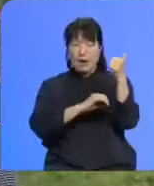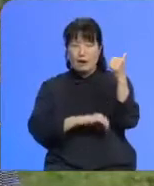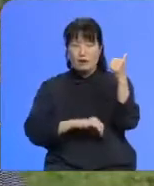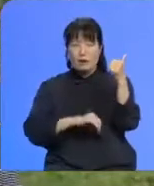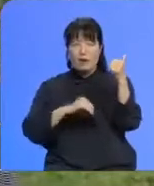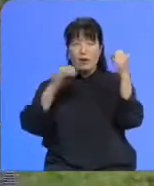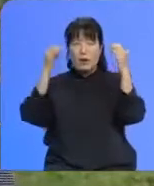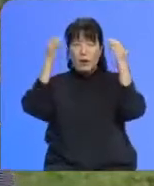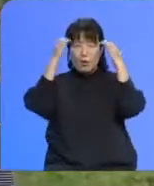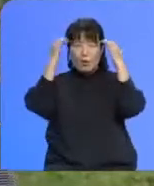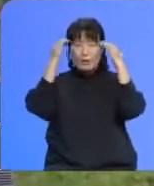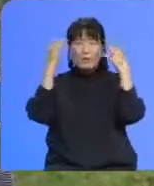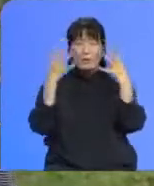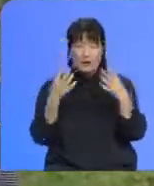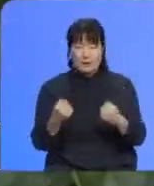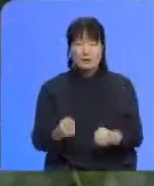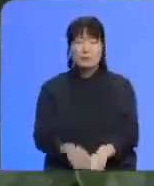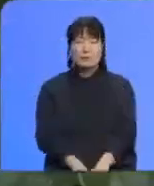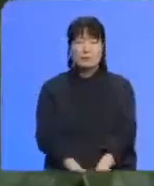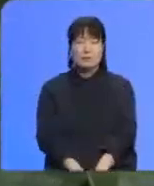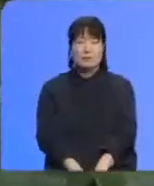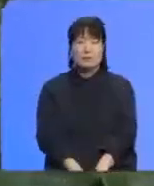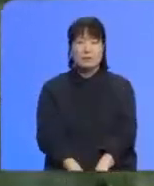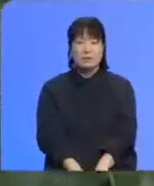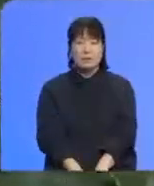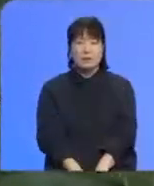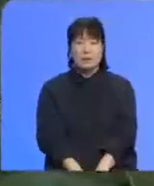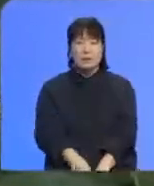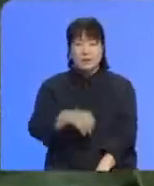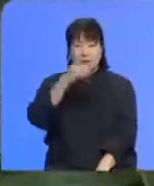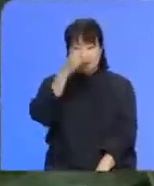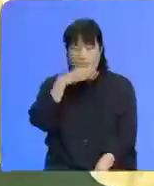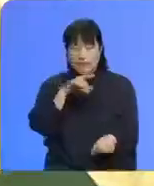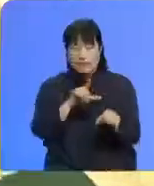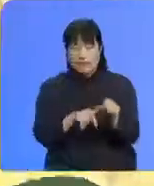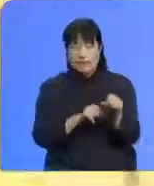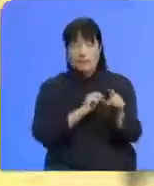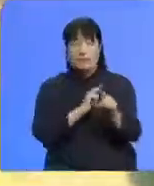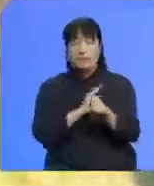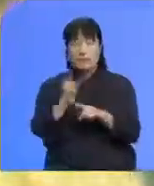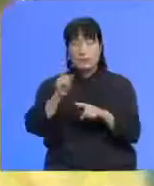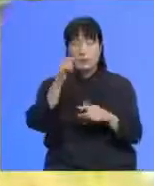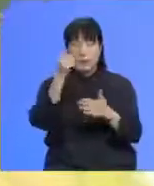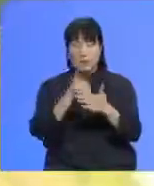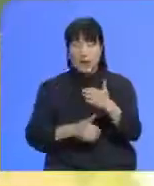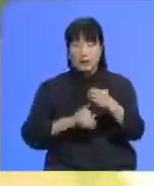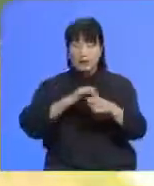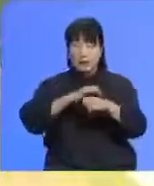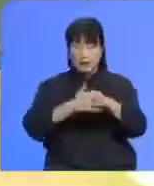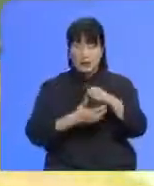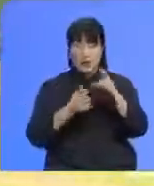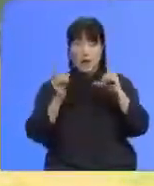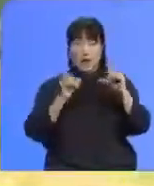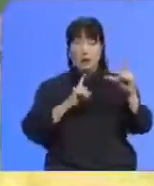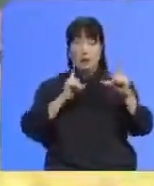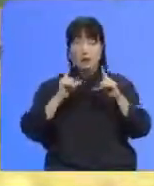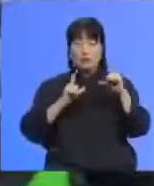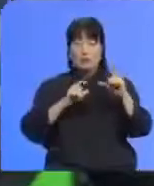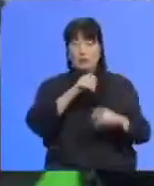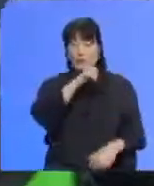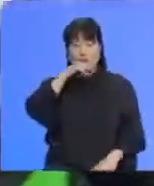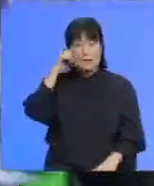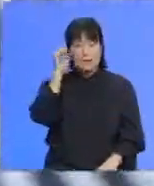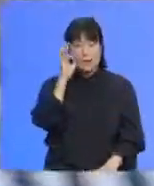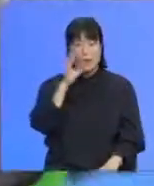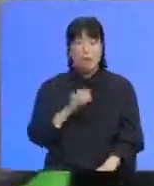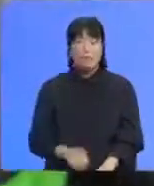그 마음고생이 좀 많았습니다. 모진 시간을 견뎌낸 덕분인지 남아있는 사과는 더 탐스러워 보입니다.